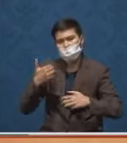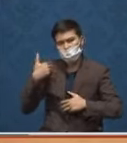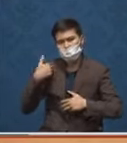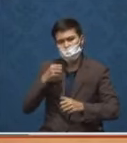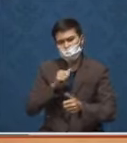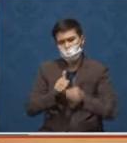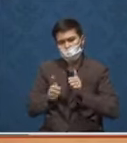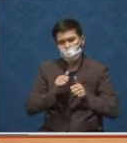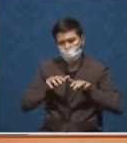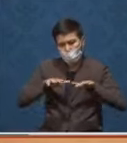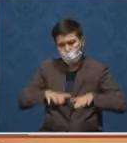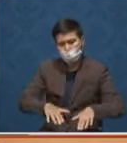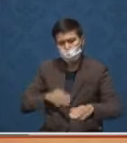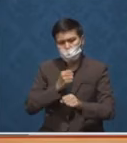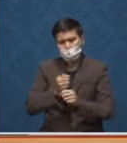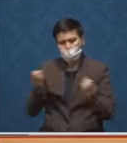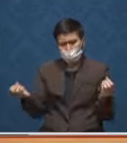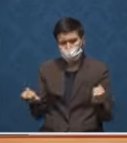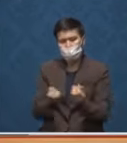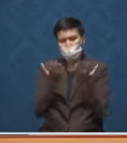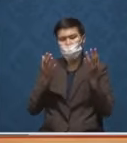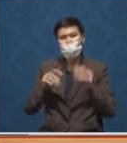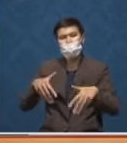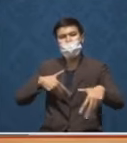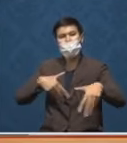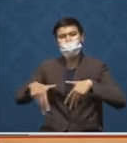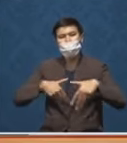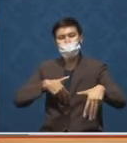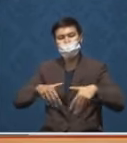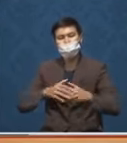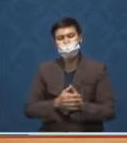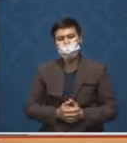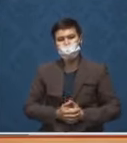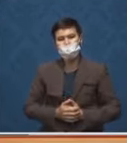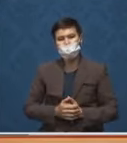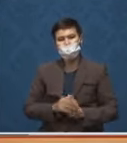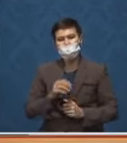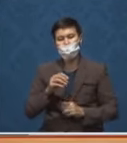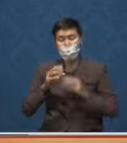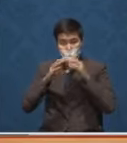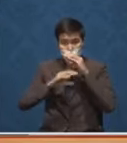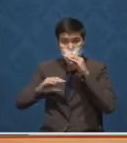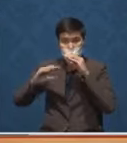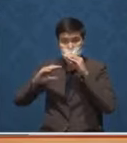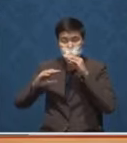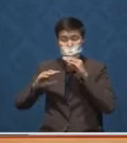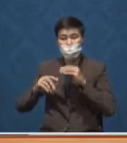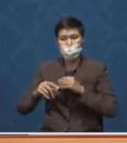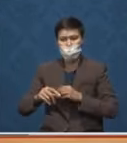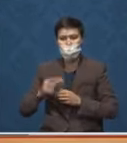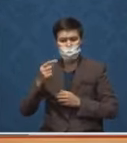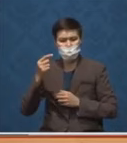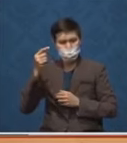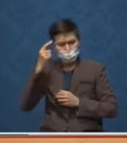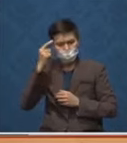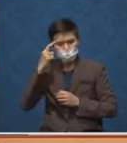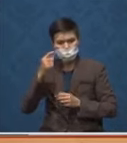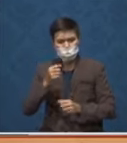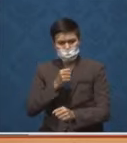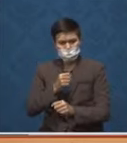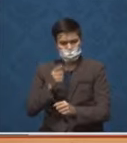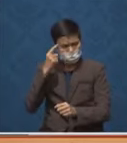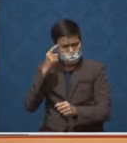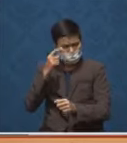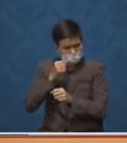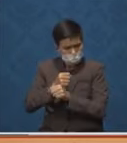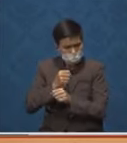ดลงเป็นมีผลกระทบต่อประชาชนซึ่งผมทราบว่ากสทช.ก็ศึกษาเรื่องนี้อยู่นะครับแล้วคงจะมีคำต